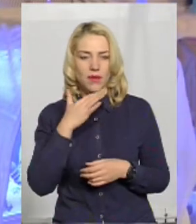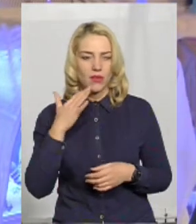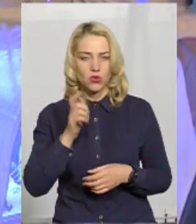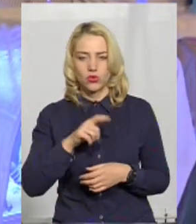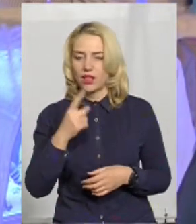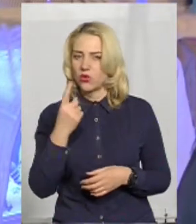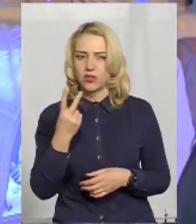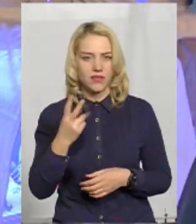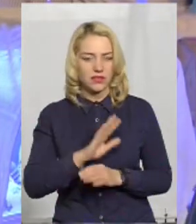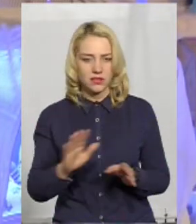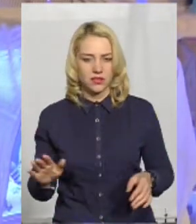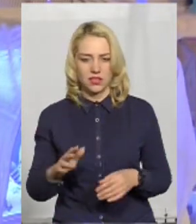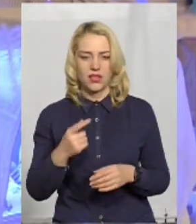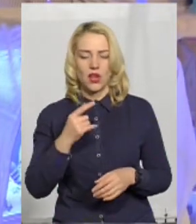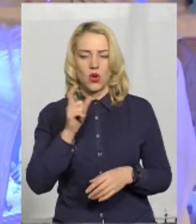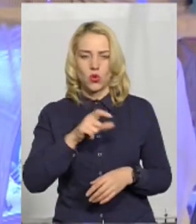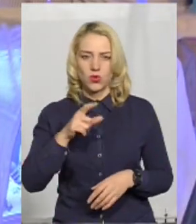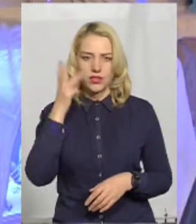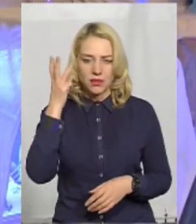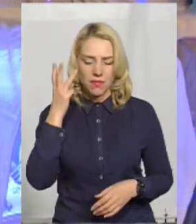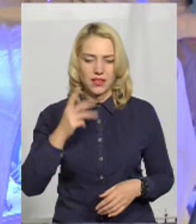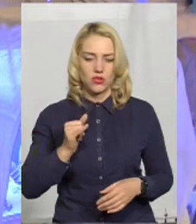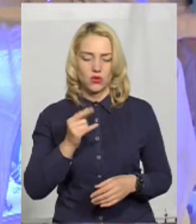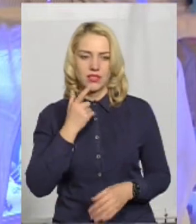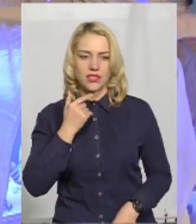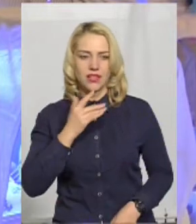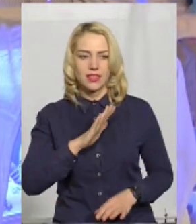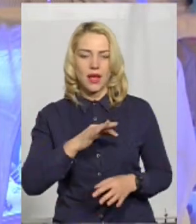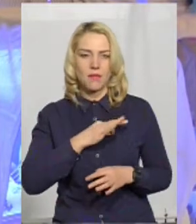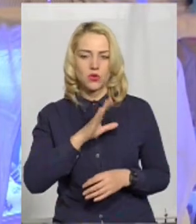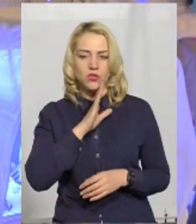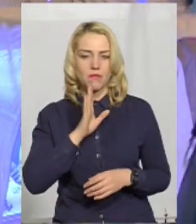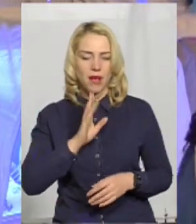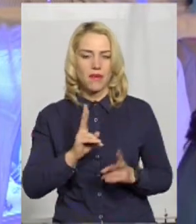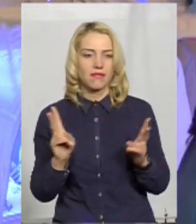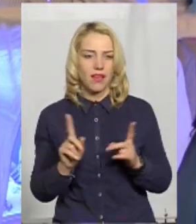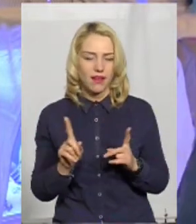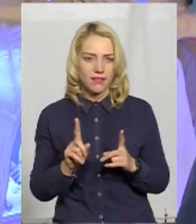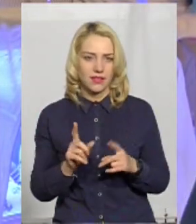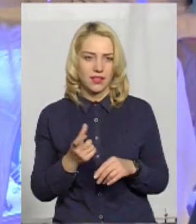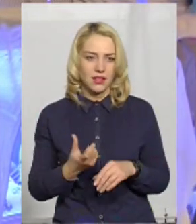приходили люди із Хмельницького, із Красилова. І просто небайдужі матусі, які надзвичайно